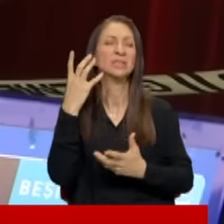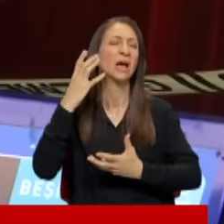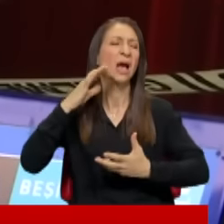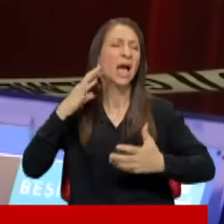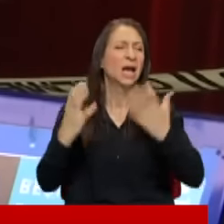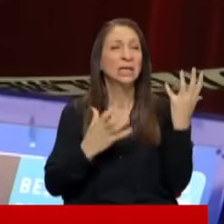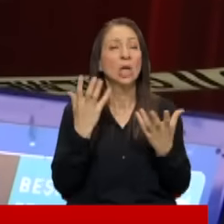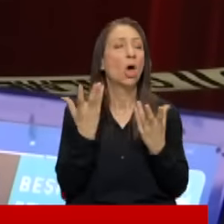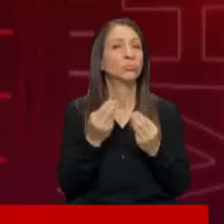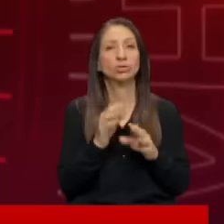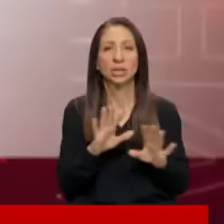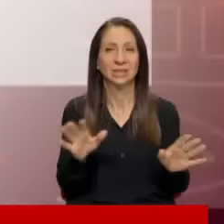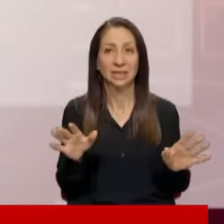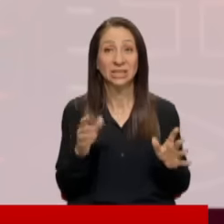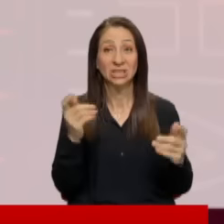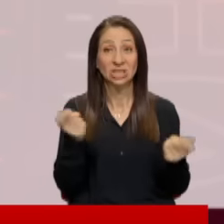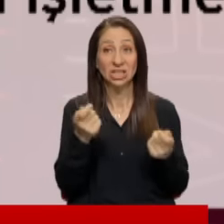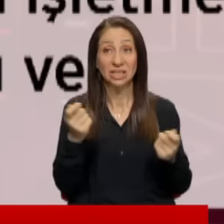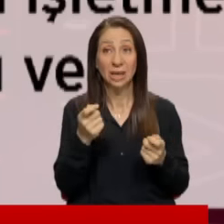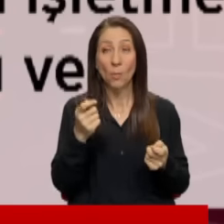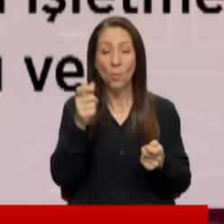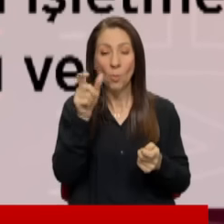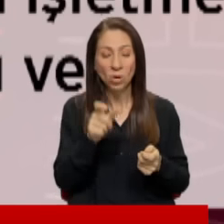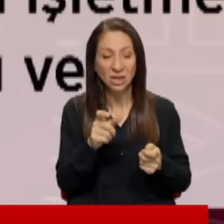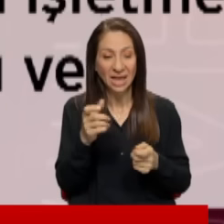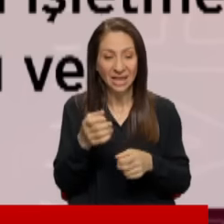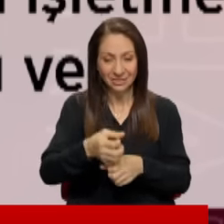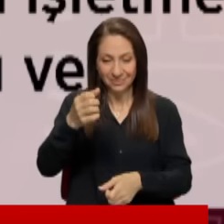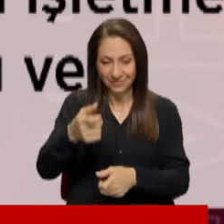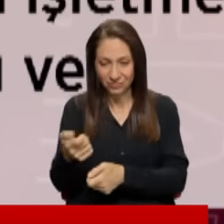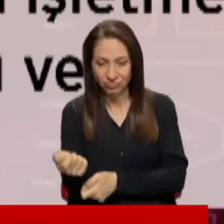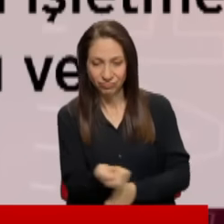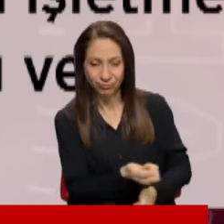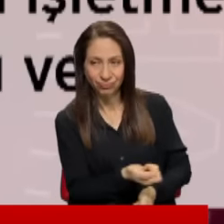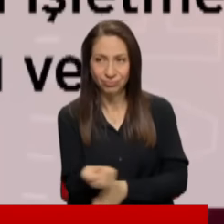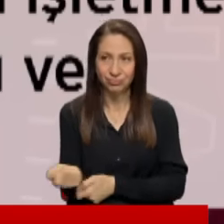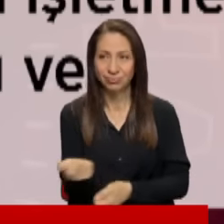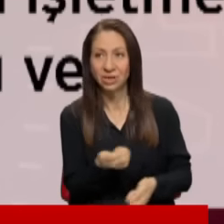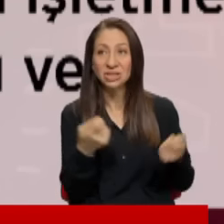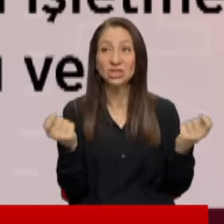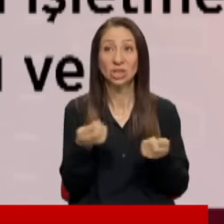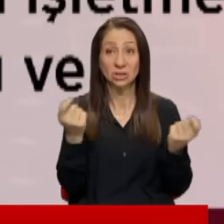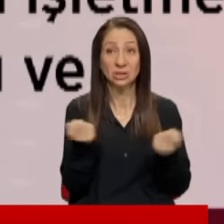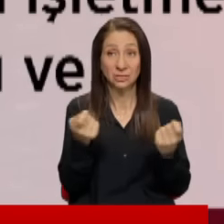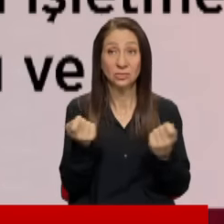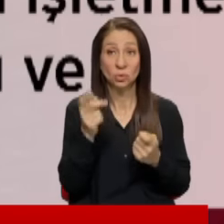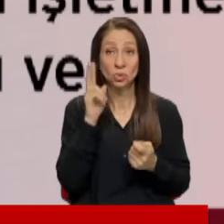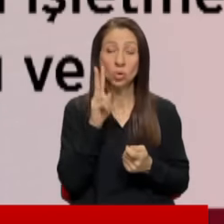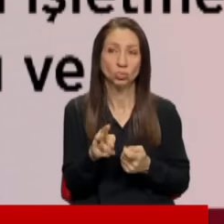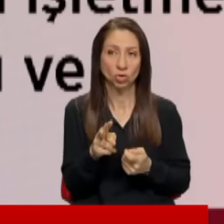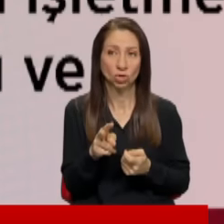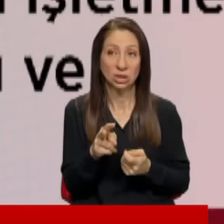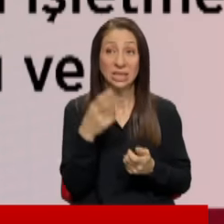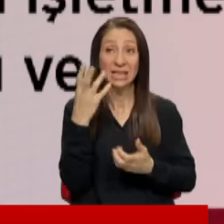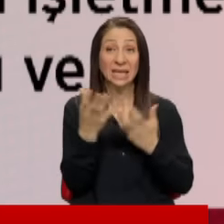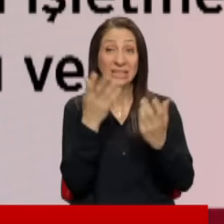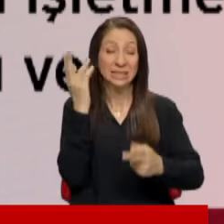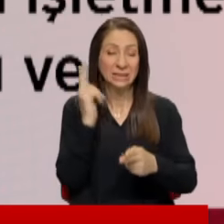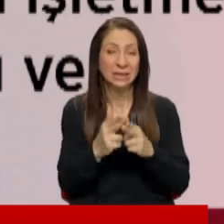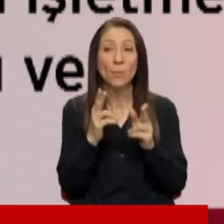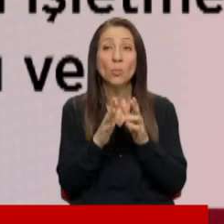facia yaşanmayacaktı. Çalışanların portatif yangın söndürme cihazlarıyla yangını söndürmeye çalıştıkları görülmüştür.